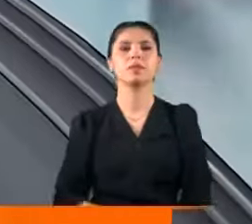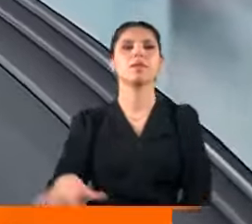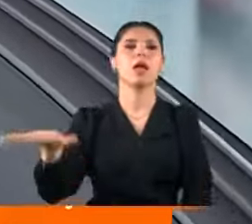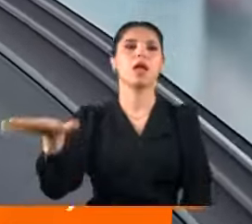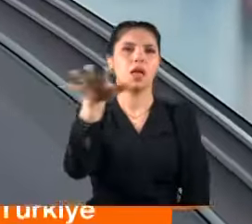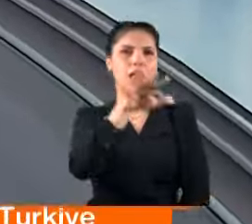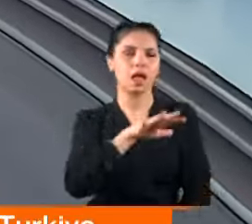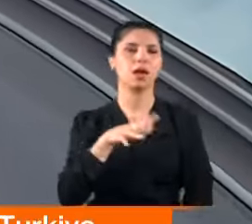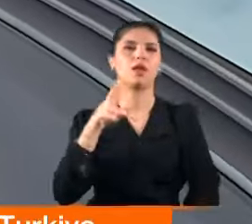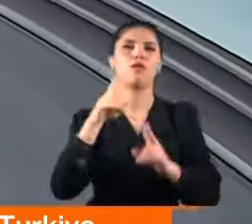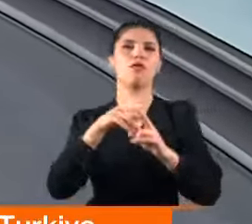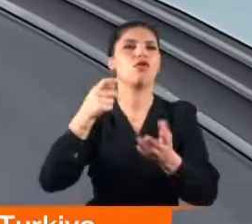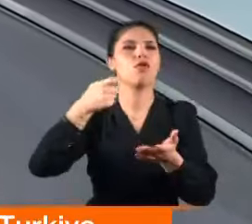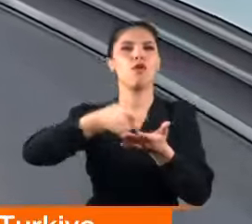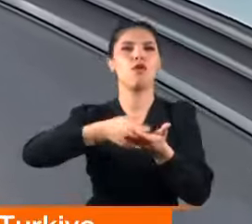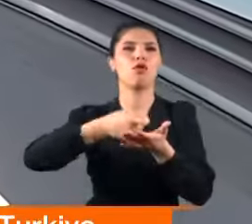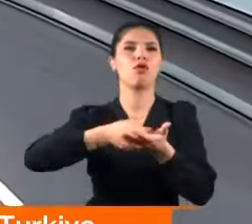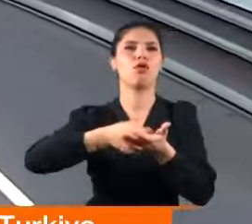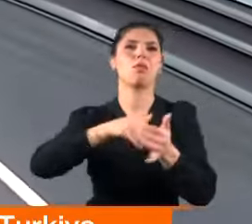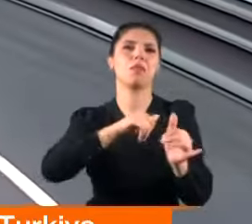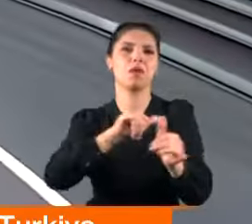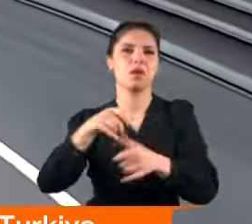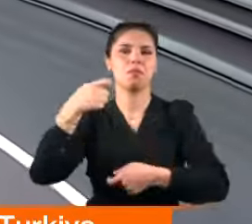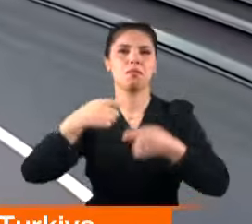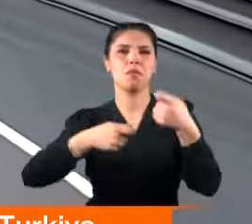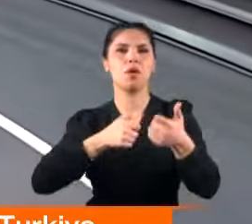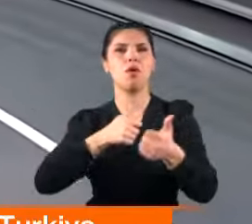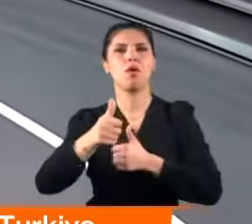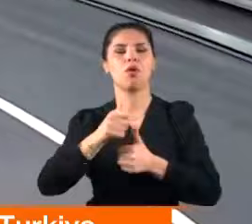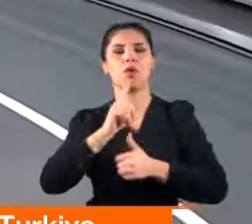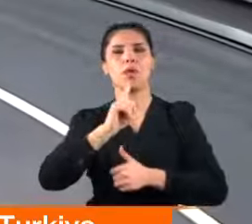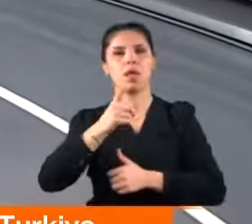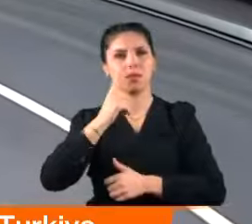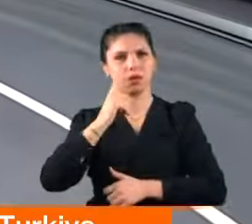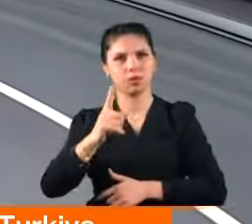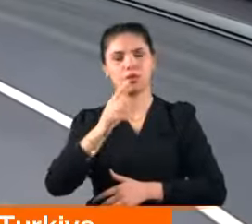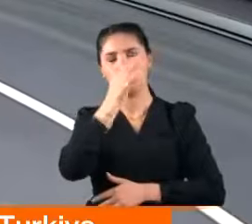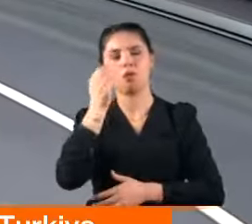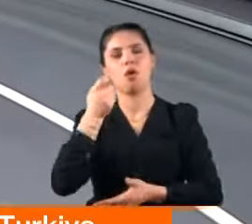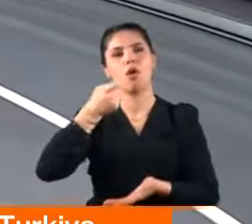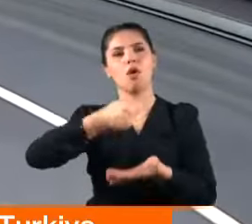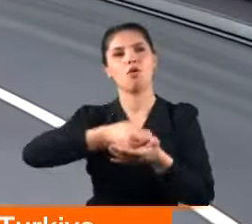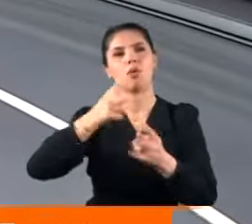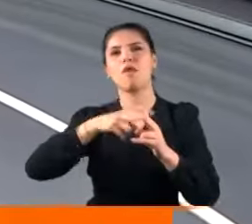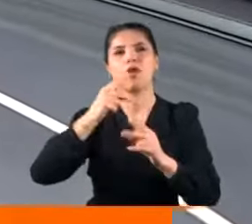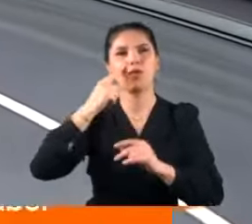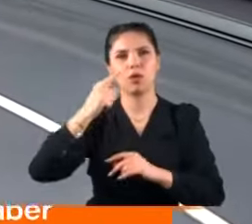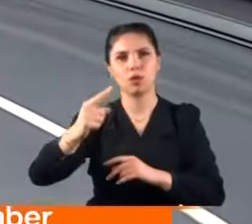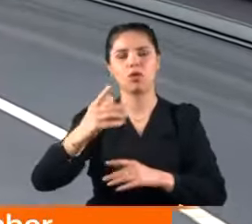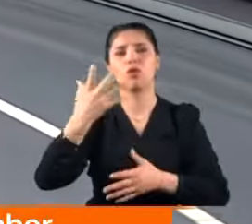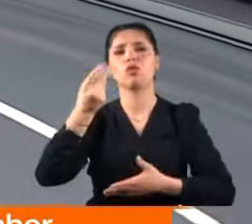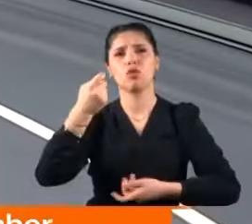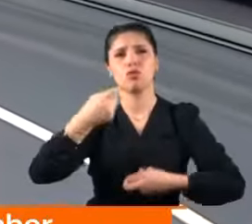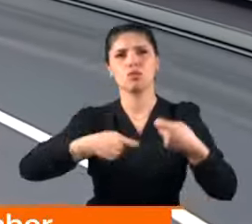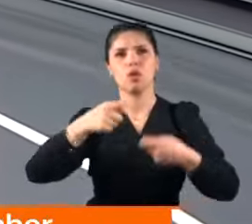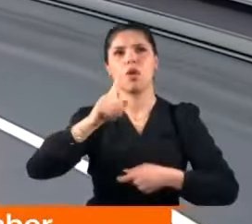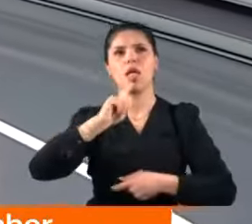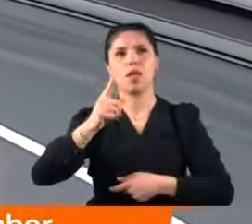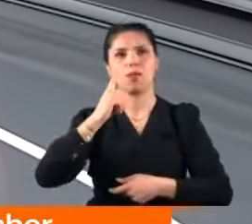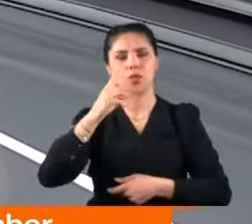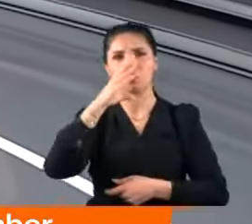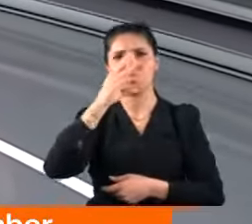Artık pek çoğumuzun fatura ödeme yöntemi aynı. Bankalara verilen otomatik ödeme talimatıyla kolaylıkla ödeme yapabiliyoruz. Hatta birçok banka bu talimat